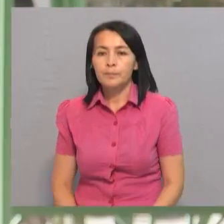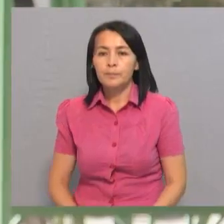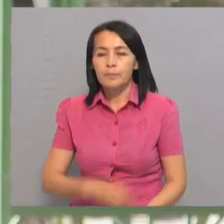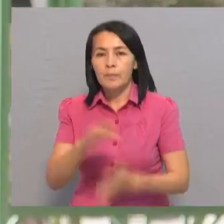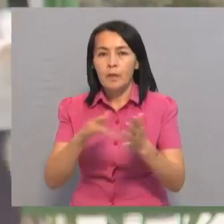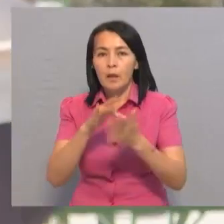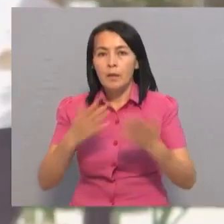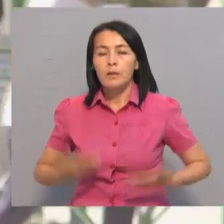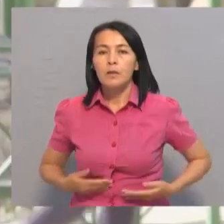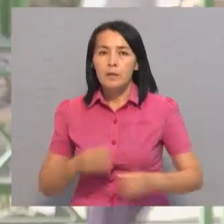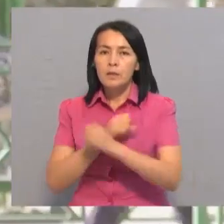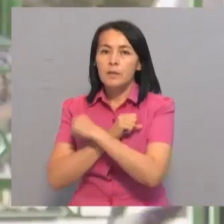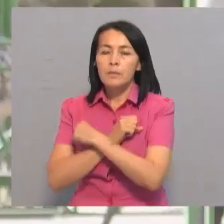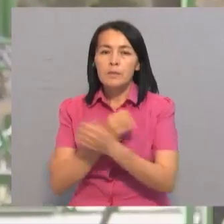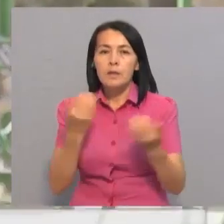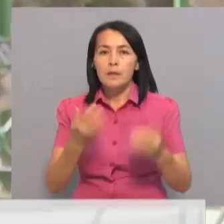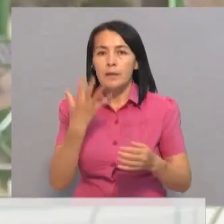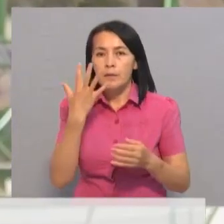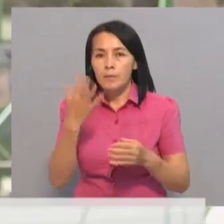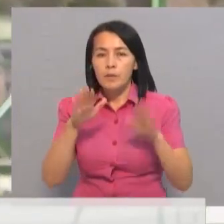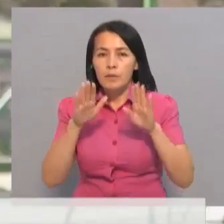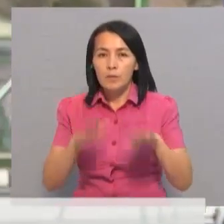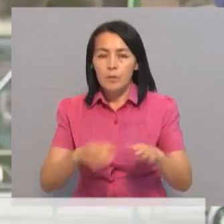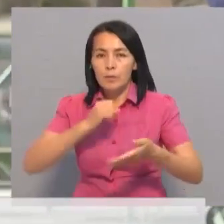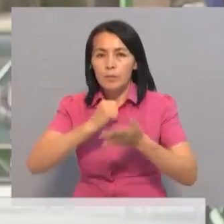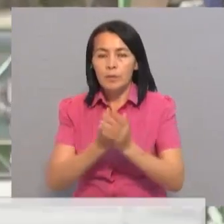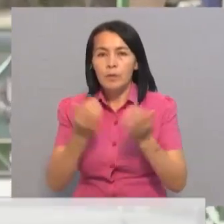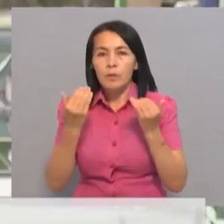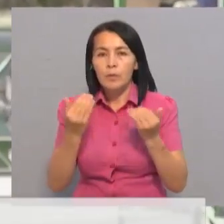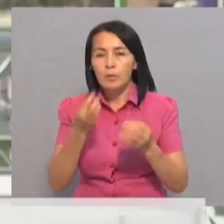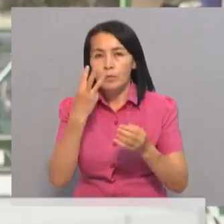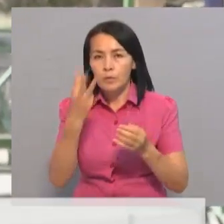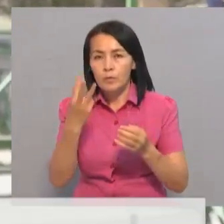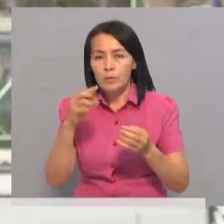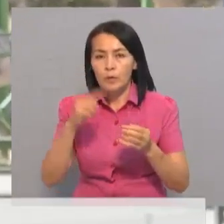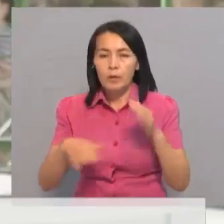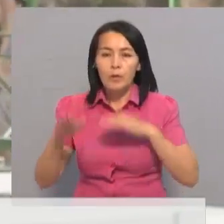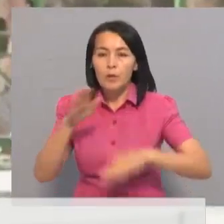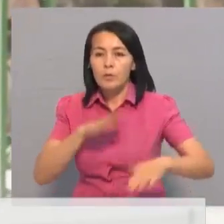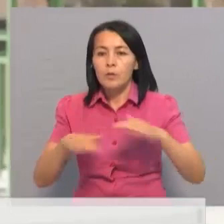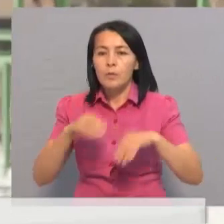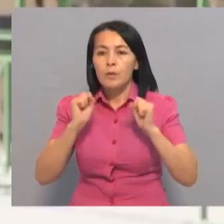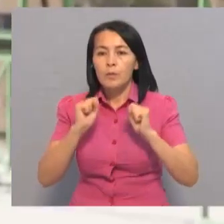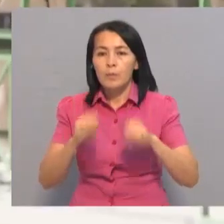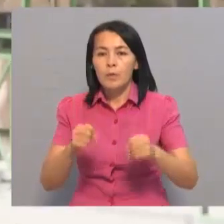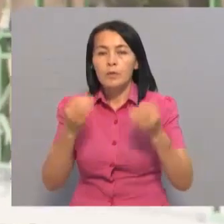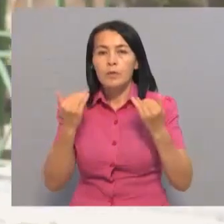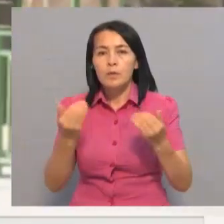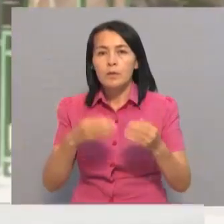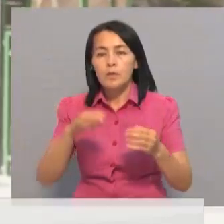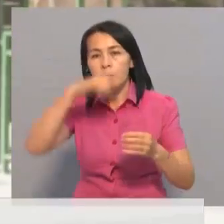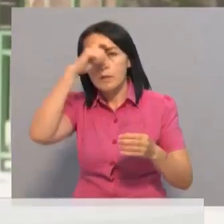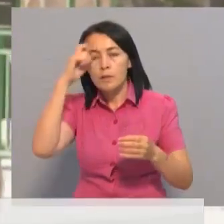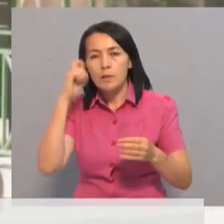Қала тұрғындарының демалуына арналған арнайы 5 ресми орын бекітілген, алайда оның 3-үнде ғана шомылуға рұқсат етіліп отыр. Алайда